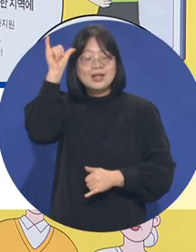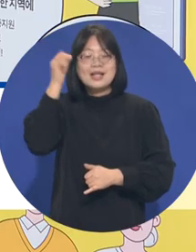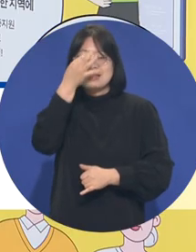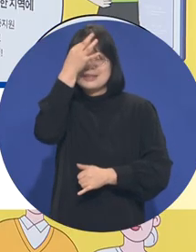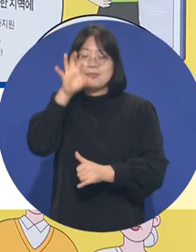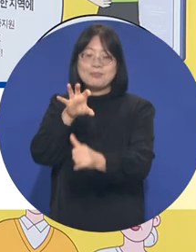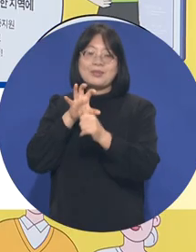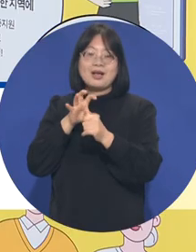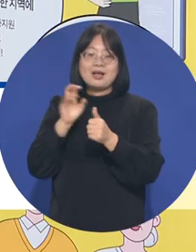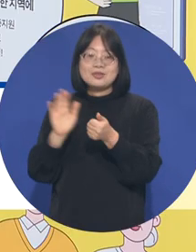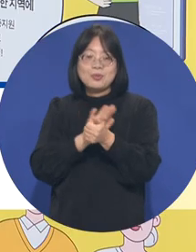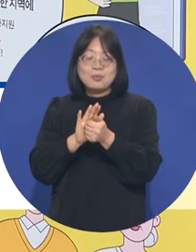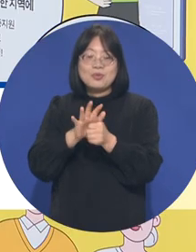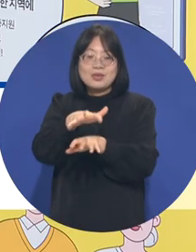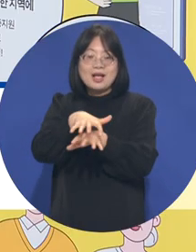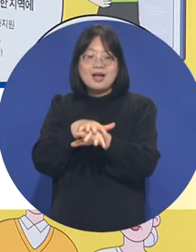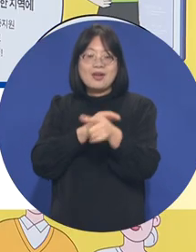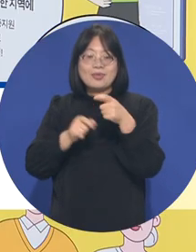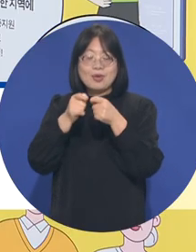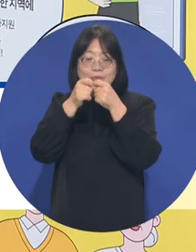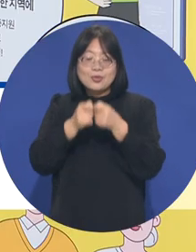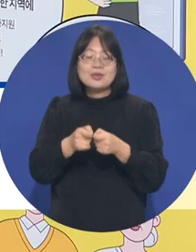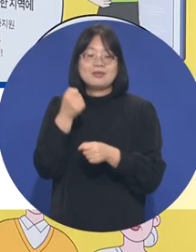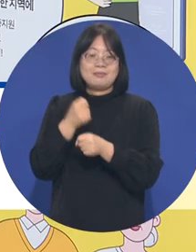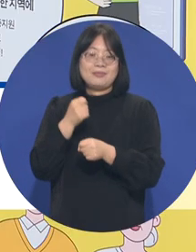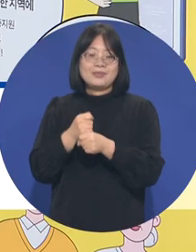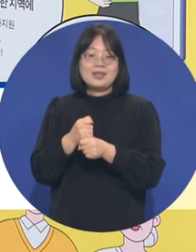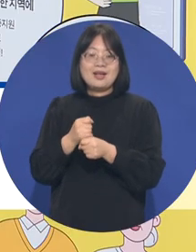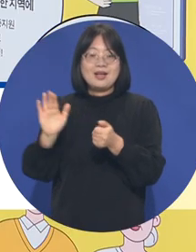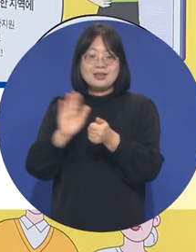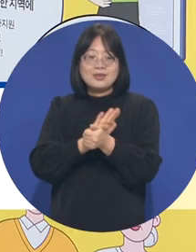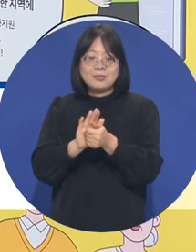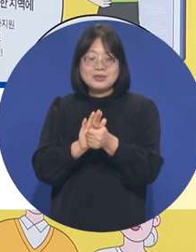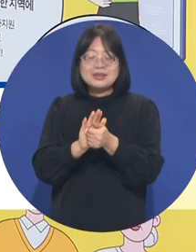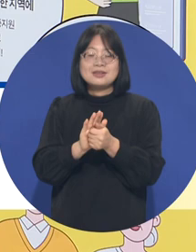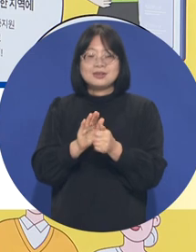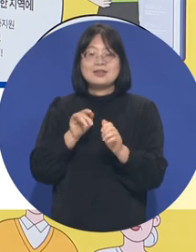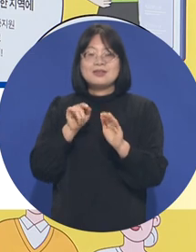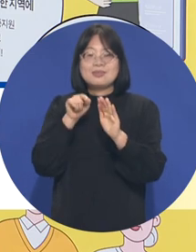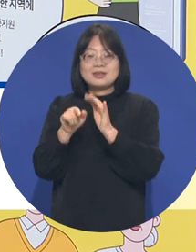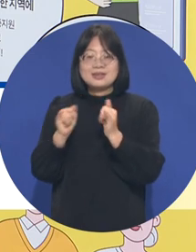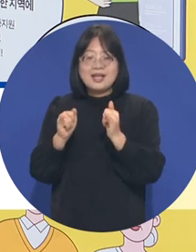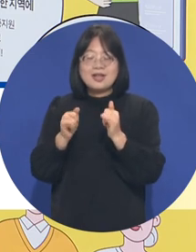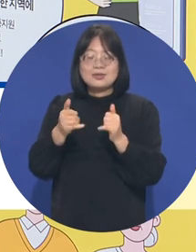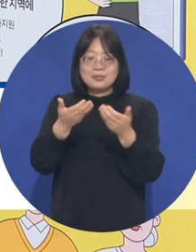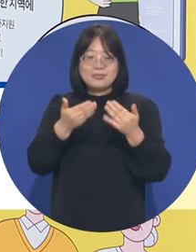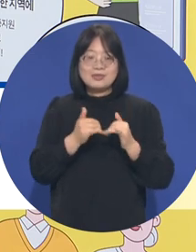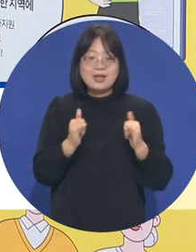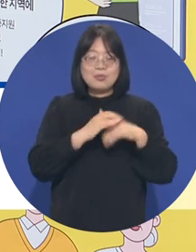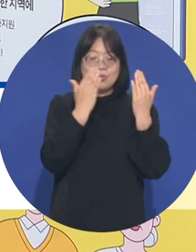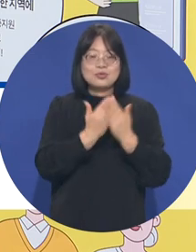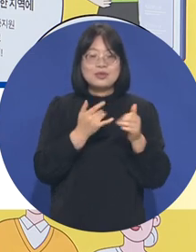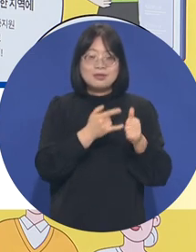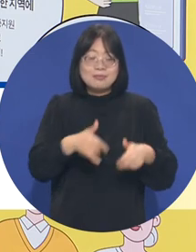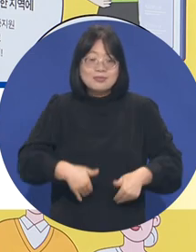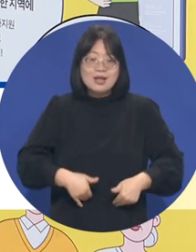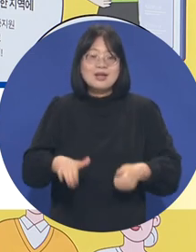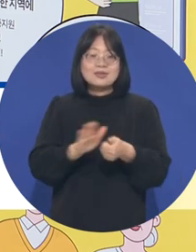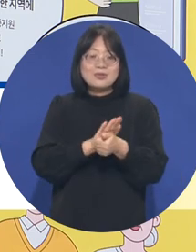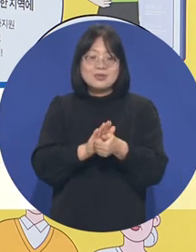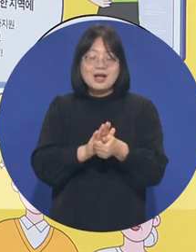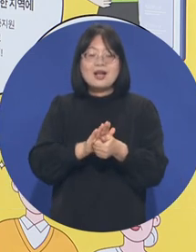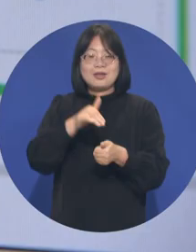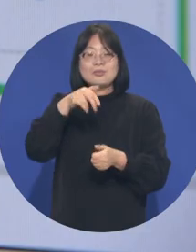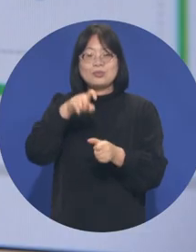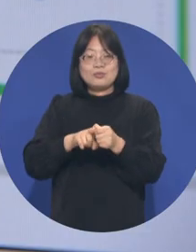활용해서 돌봄 체계를 더욱더 촘촘히 함으로써 서비스 이용자와 제공자 모두에게 필요한 서비스를